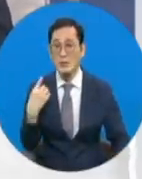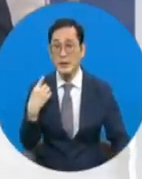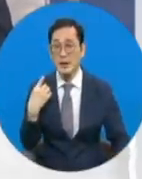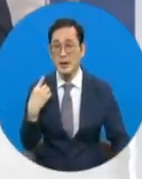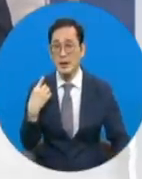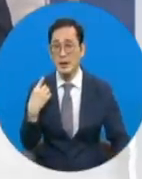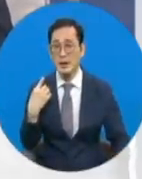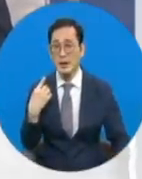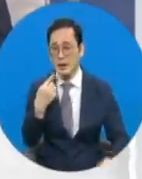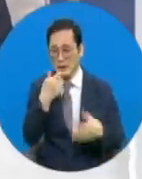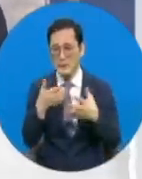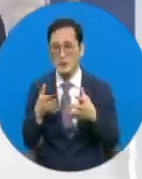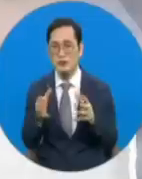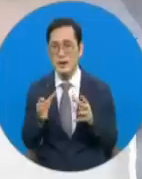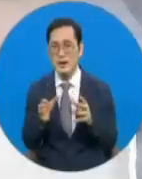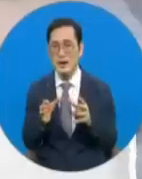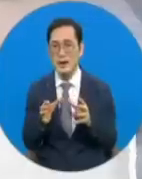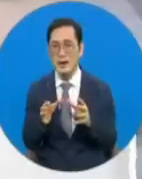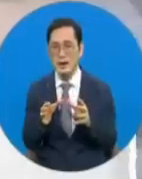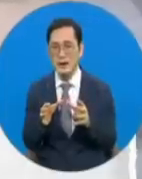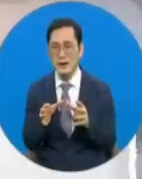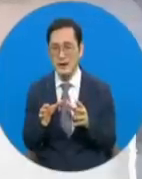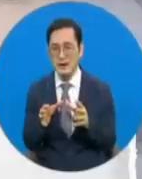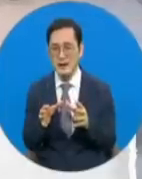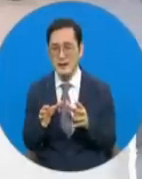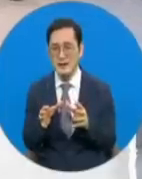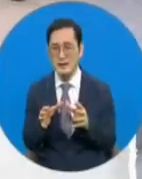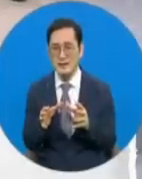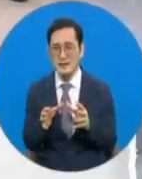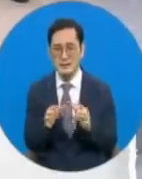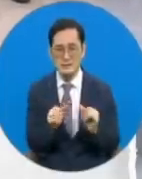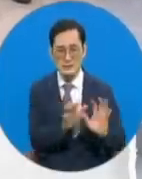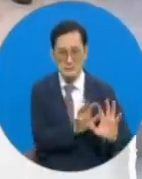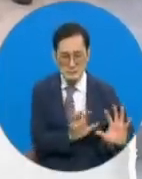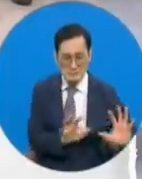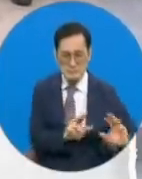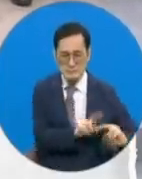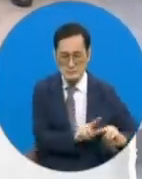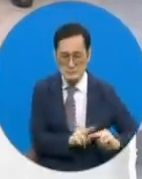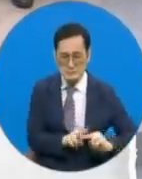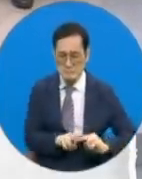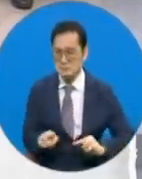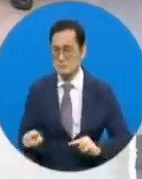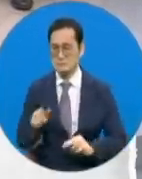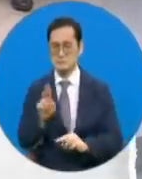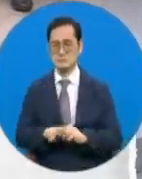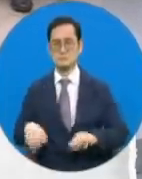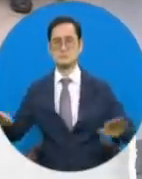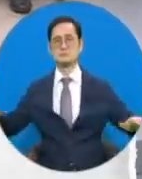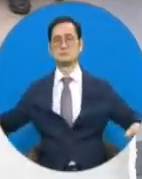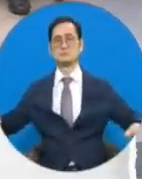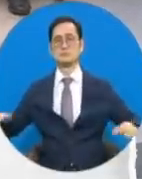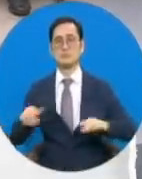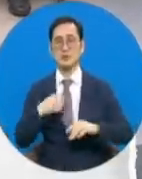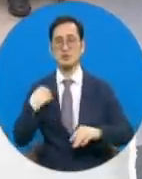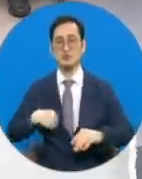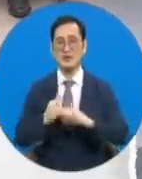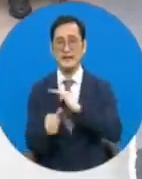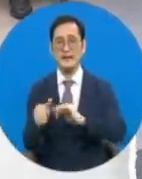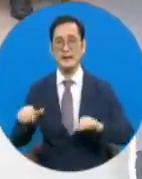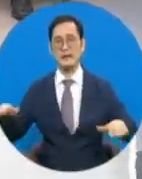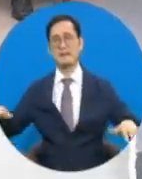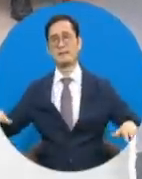어떤 참모들도 옆에서 이렇게 수첩에 받아 적는 이런 모습들도 생중계되는 장면에서 좀 포착이 됐고 이재명 대표는